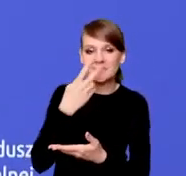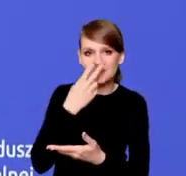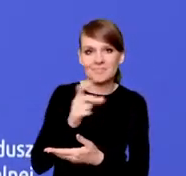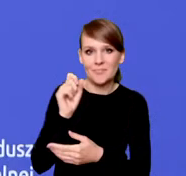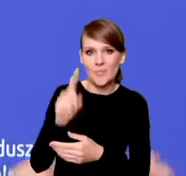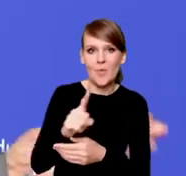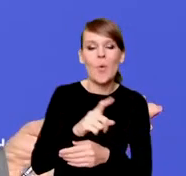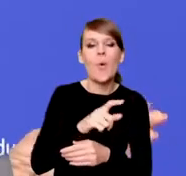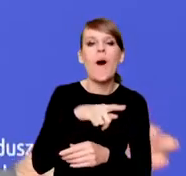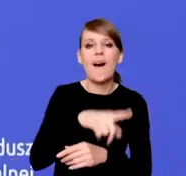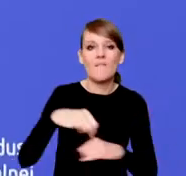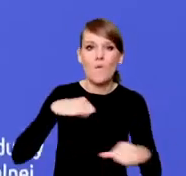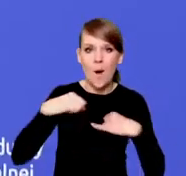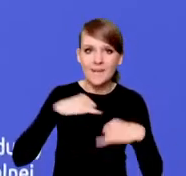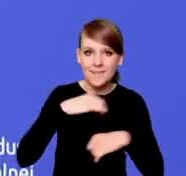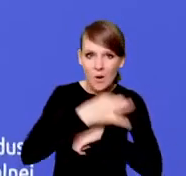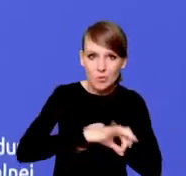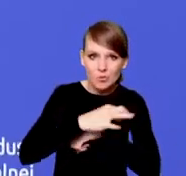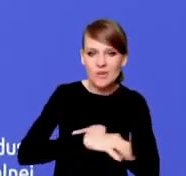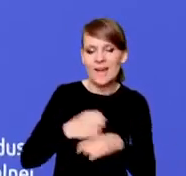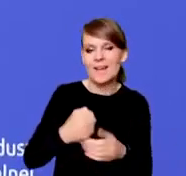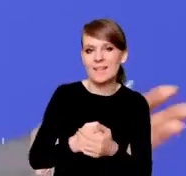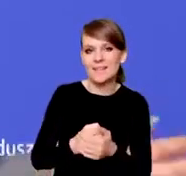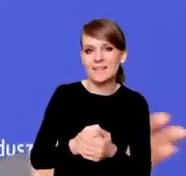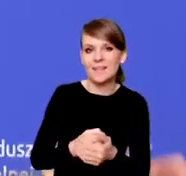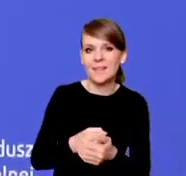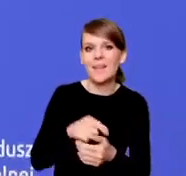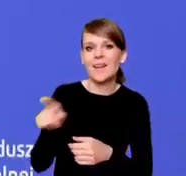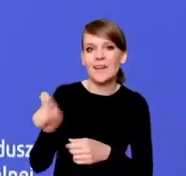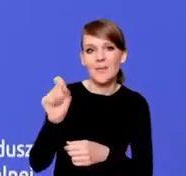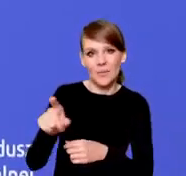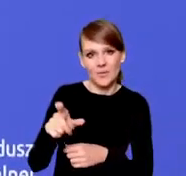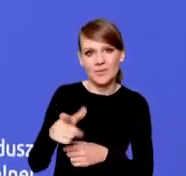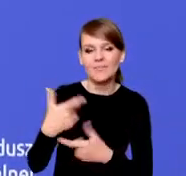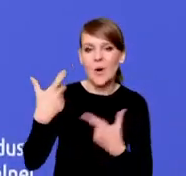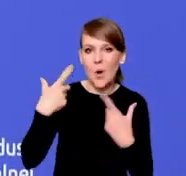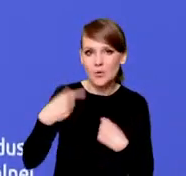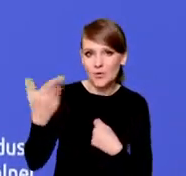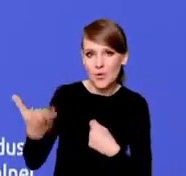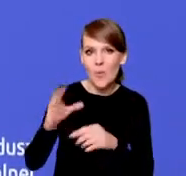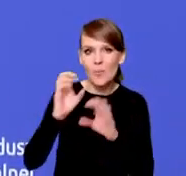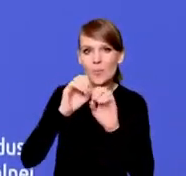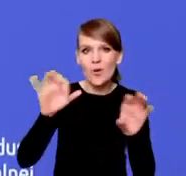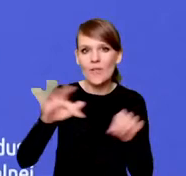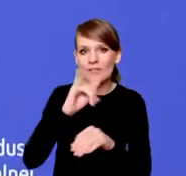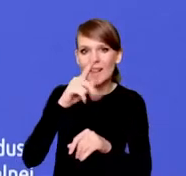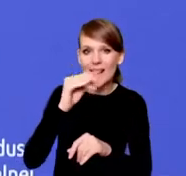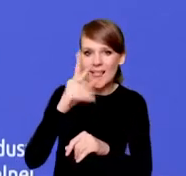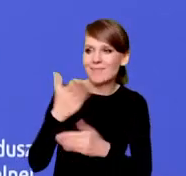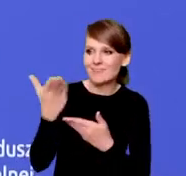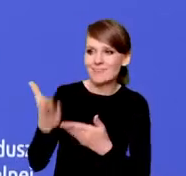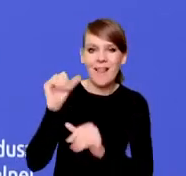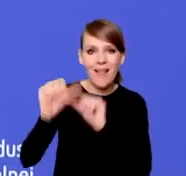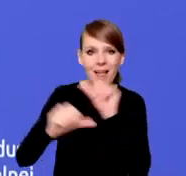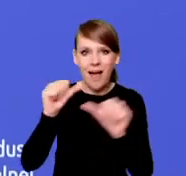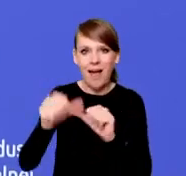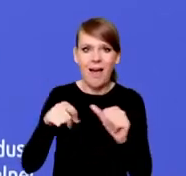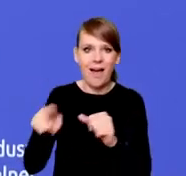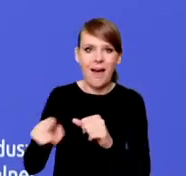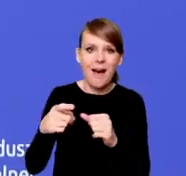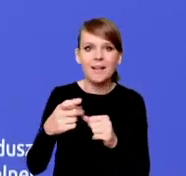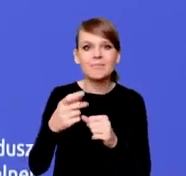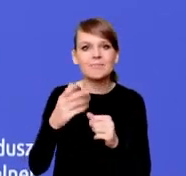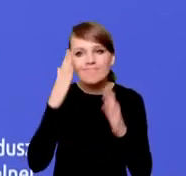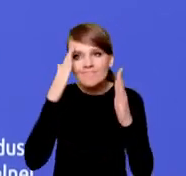władz uczelni, jak i osoby, właśnie mam na myśli tu panią profesor Filek, osoby od lat zaangażowanej w problematykę,